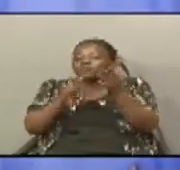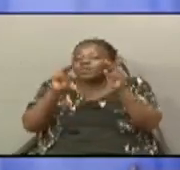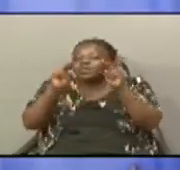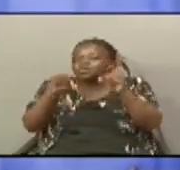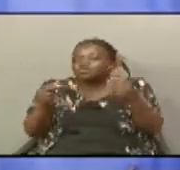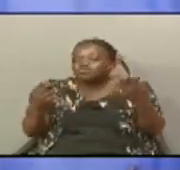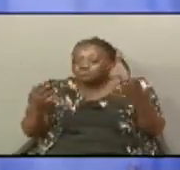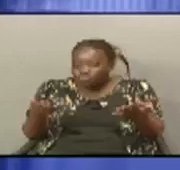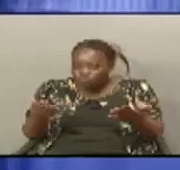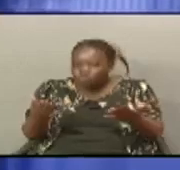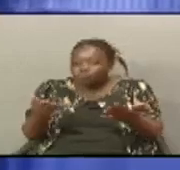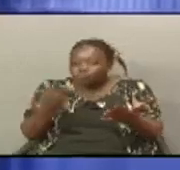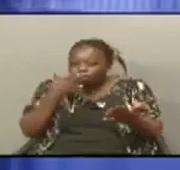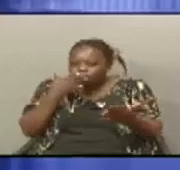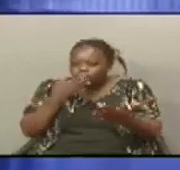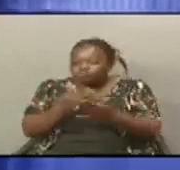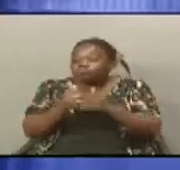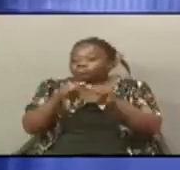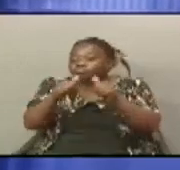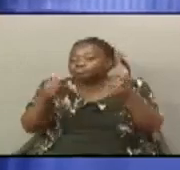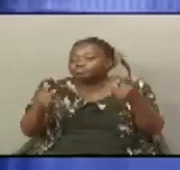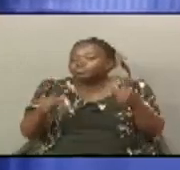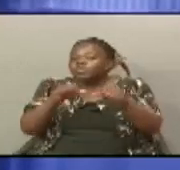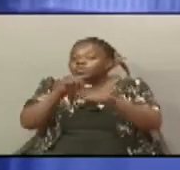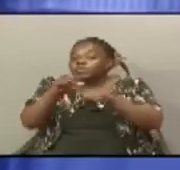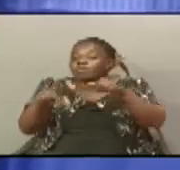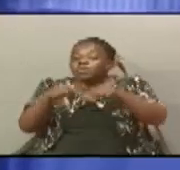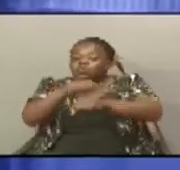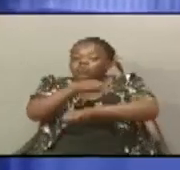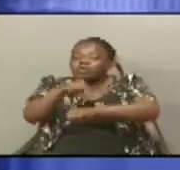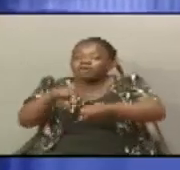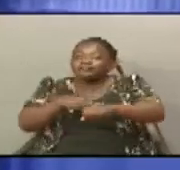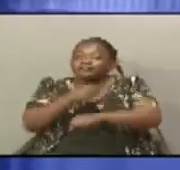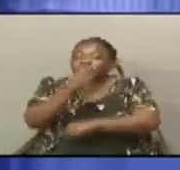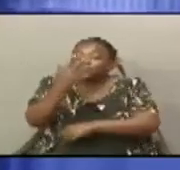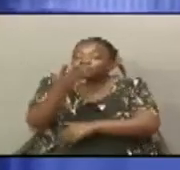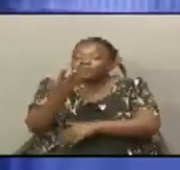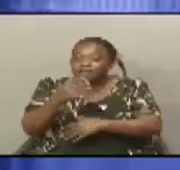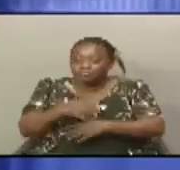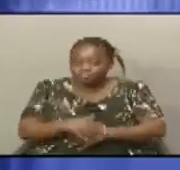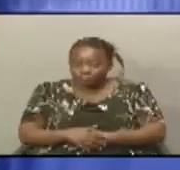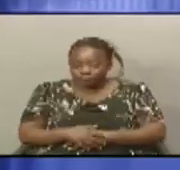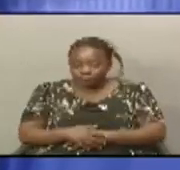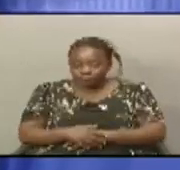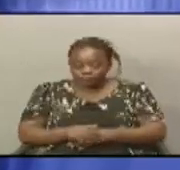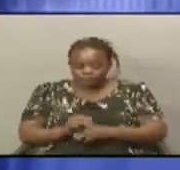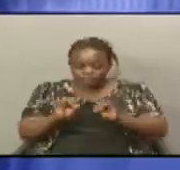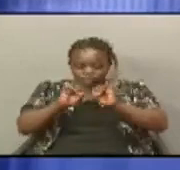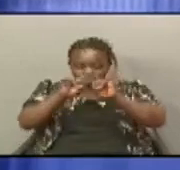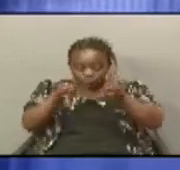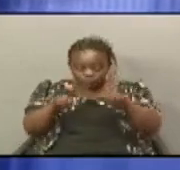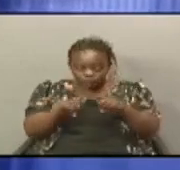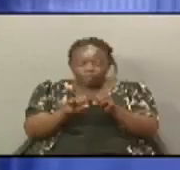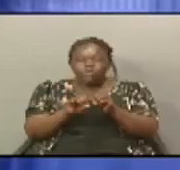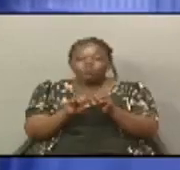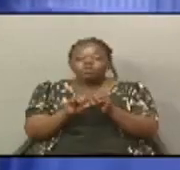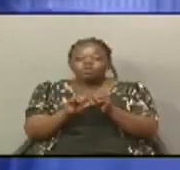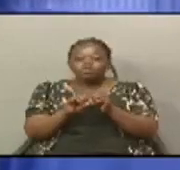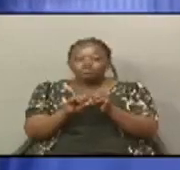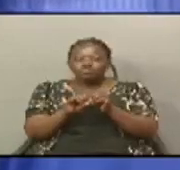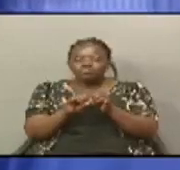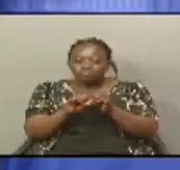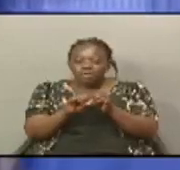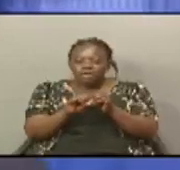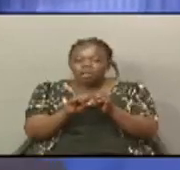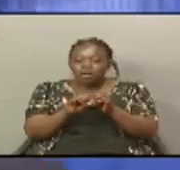tekaali sharp bulungi kyafutwalira kumpi essaawa nga 5 okuli mu buli omu tugezaako okukola ki